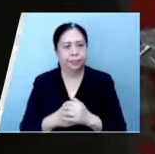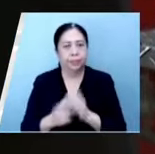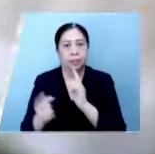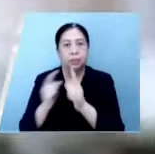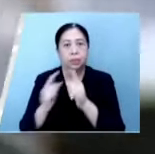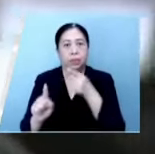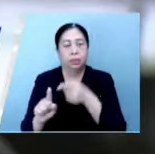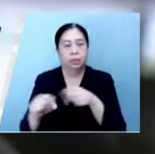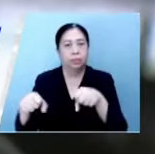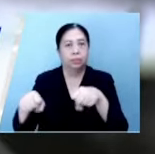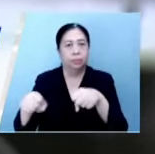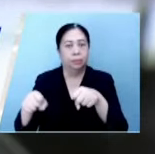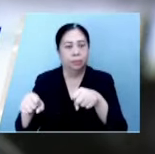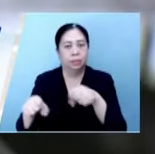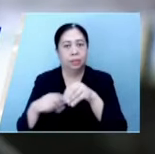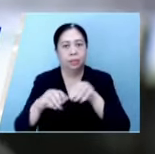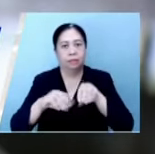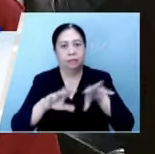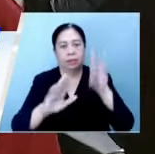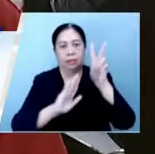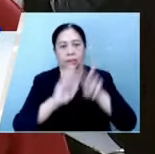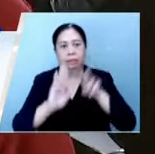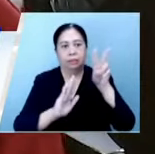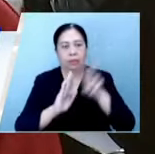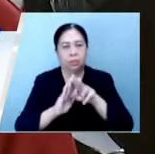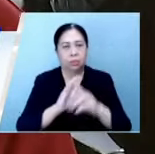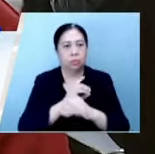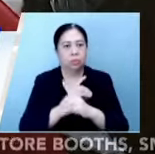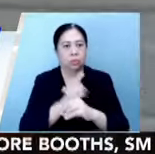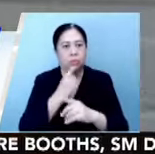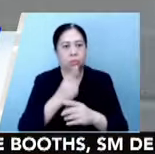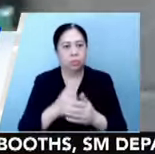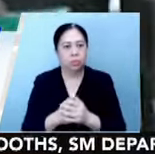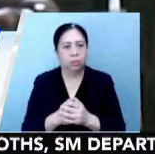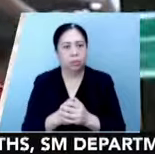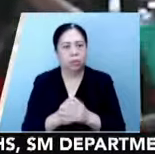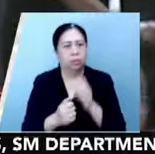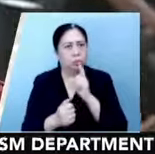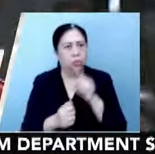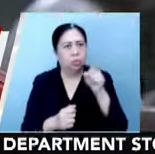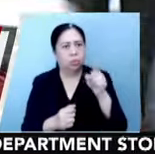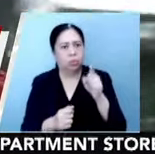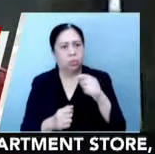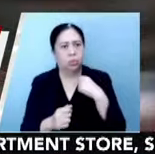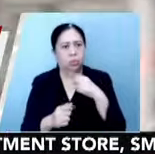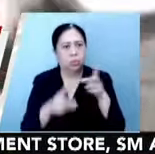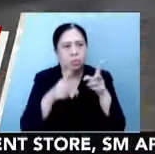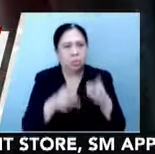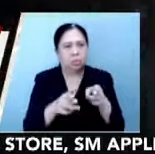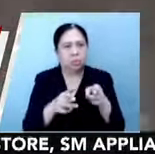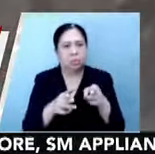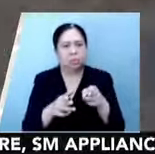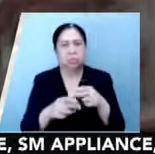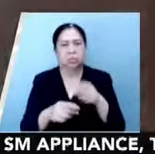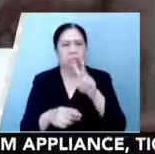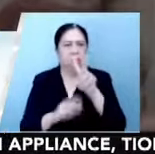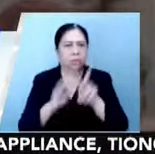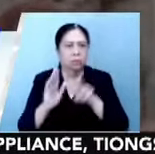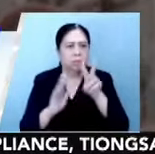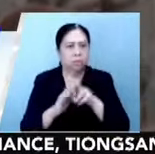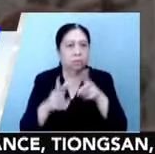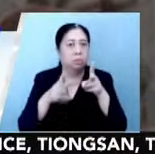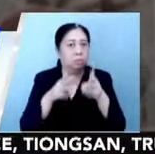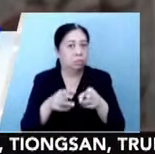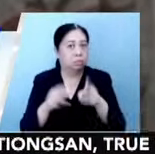tricycle driver sa viral video. Depensa niya. Edit po nyo talaga. Parang may katpuro sa video na yun. Ang nakat ayon sa kanya